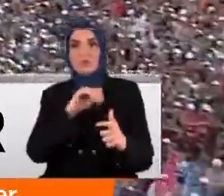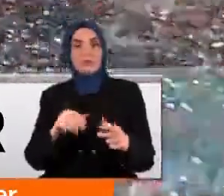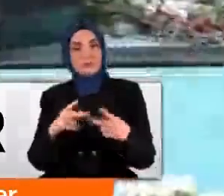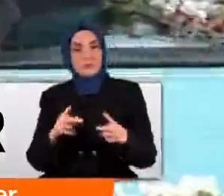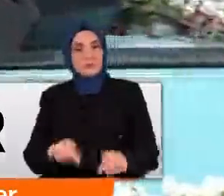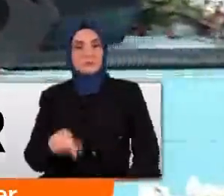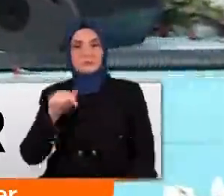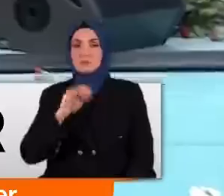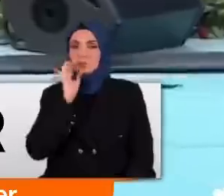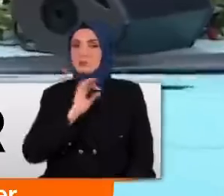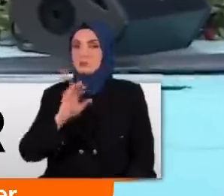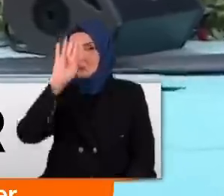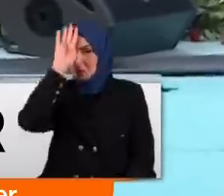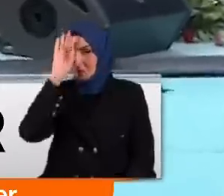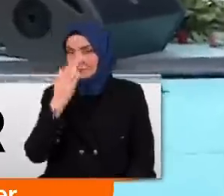muhteşemsin İstanbul.